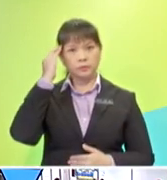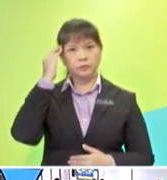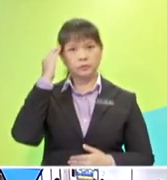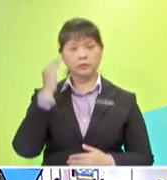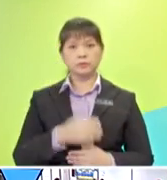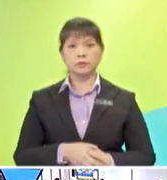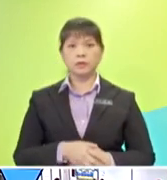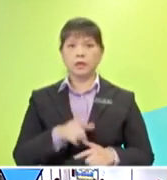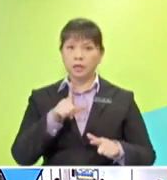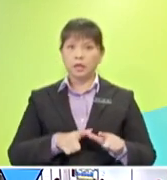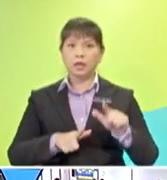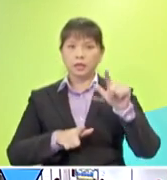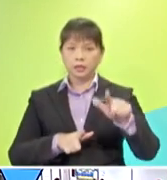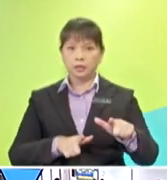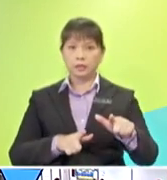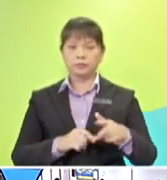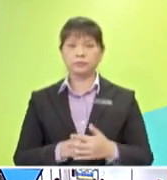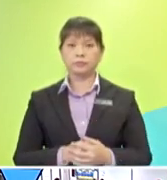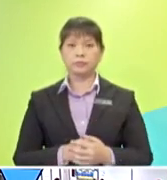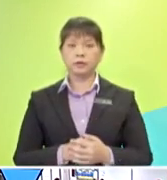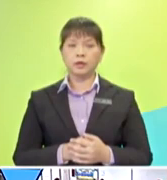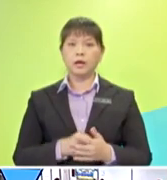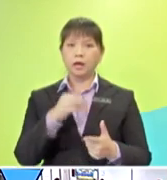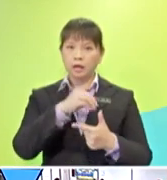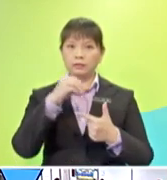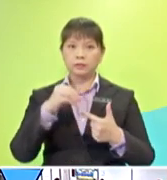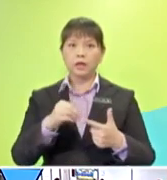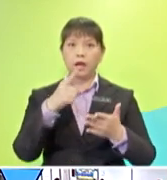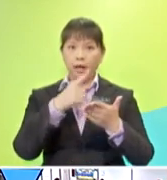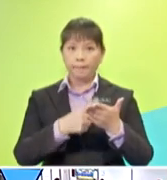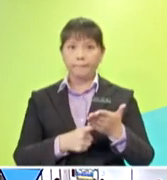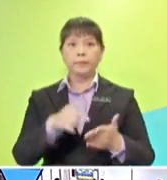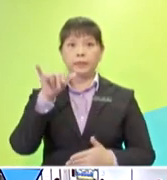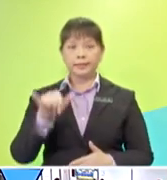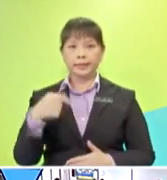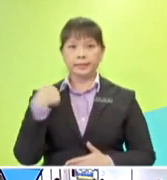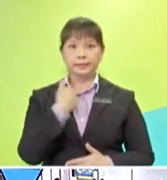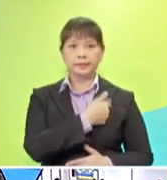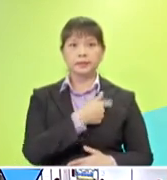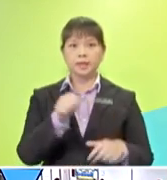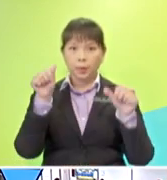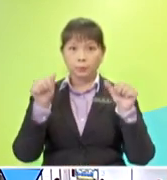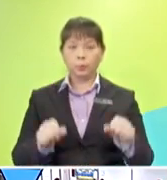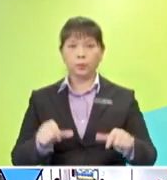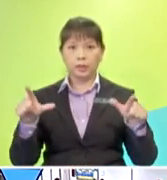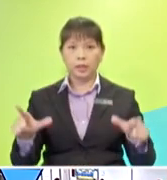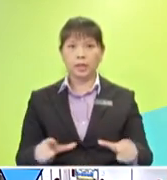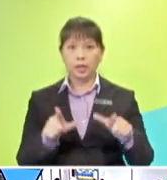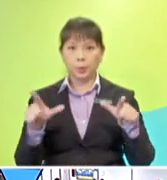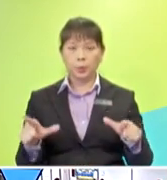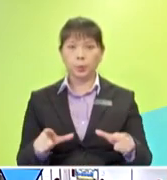langkah ataupun apa yang kita boleh lakukan di sekolah dengan penuh